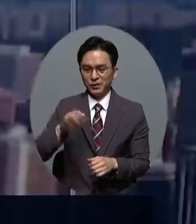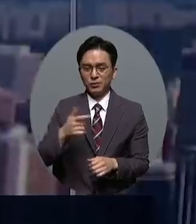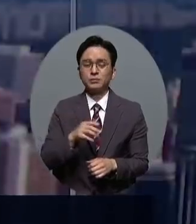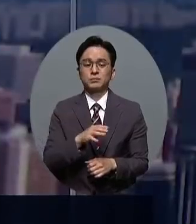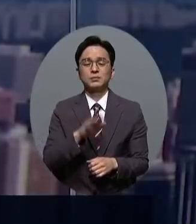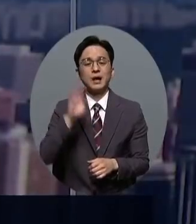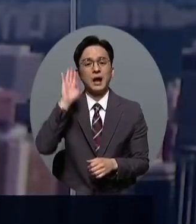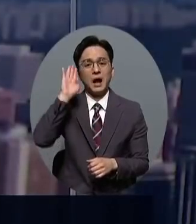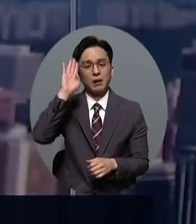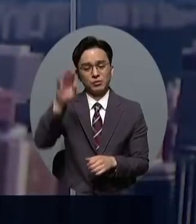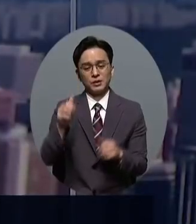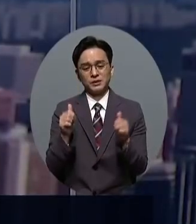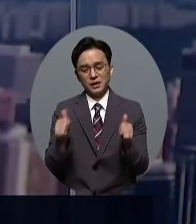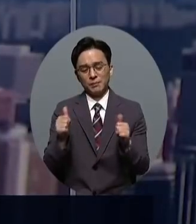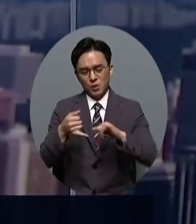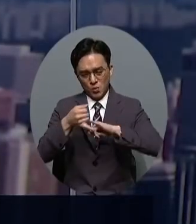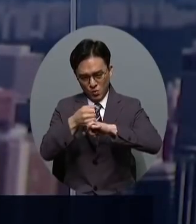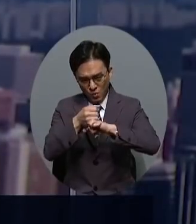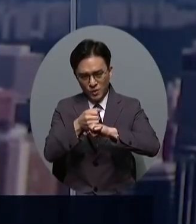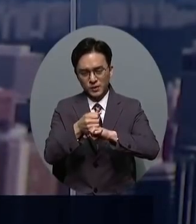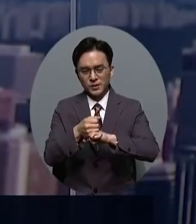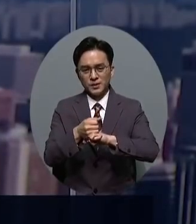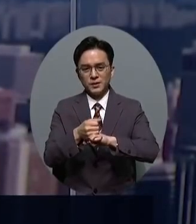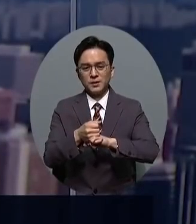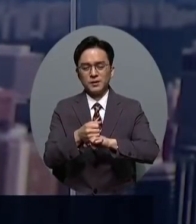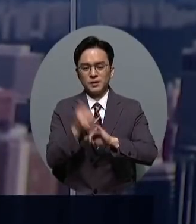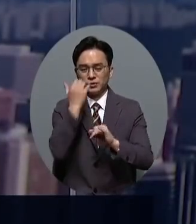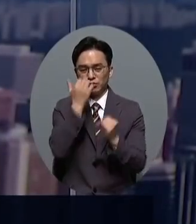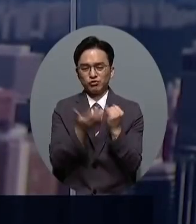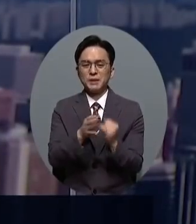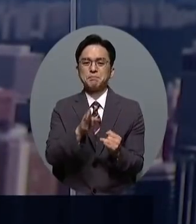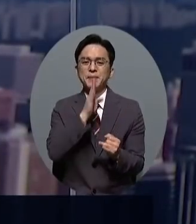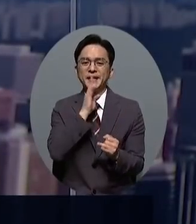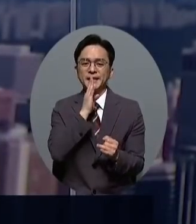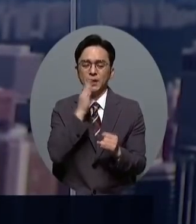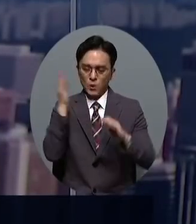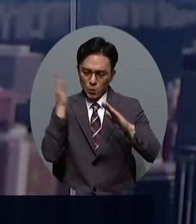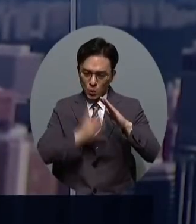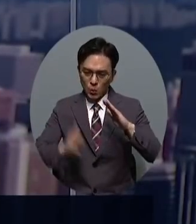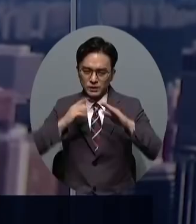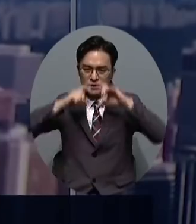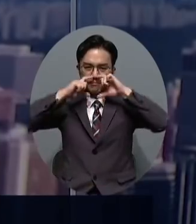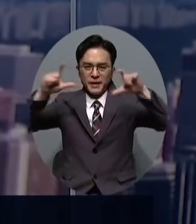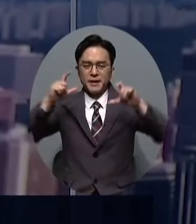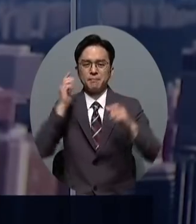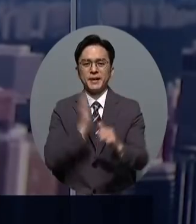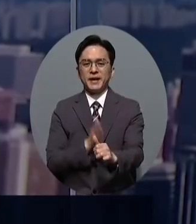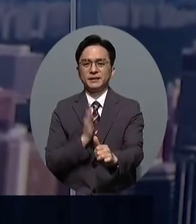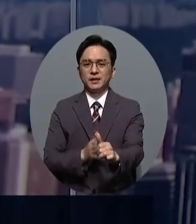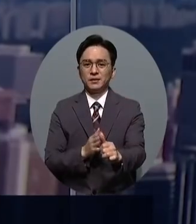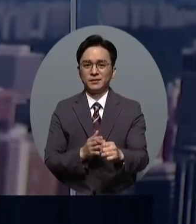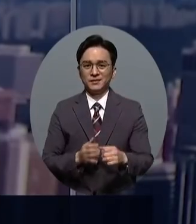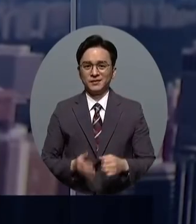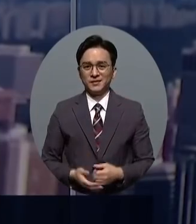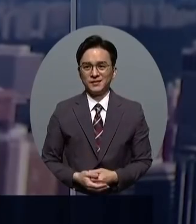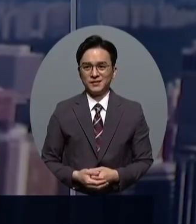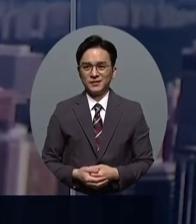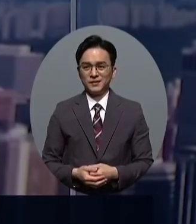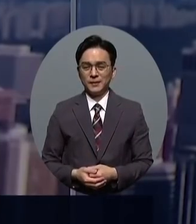사실 무리하게 한쪽 얘기만 들었던 건 아니고 사실 어찌 보면 여론에 밀려서 이런 의견을 냈을 가능성이 더 컸다고 보여지는데 이에